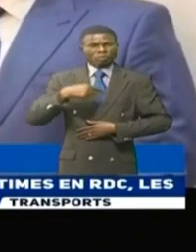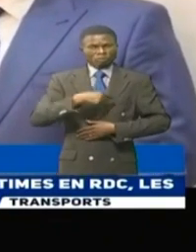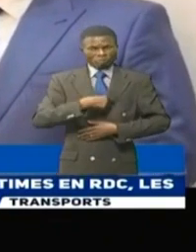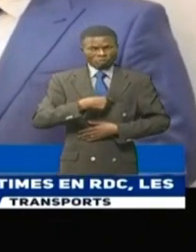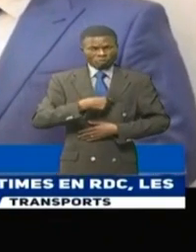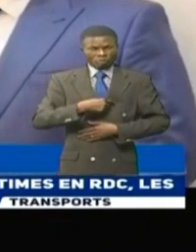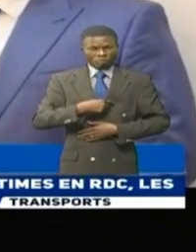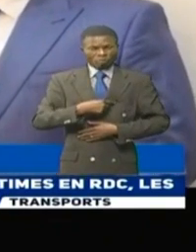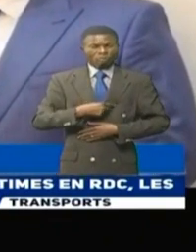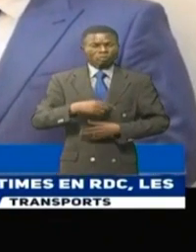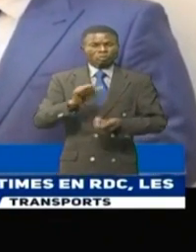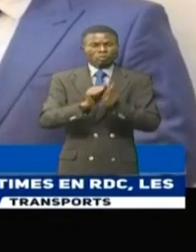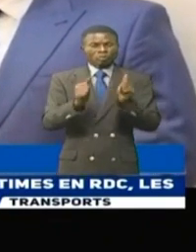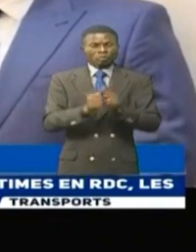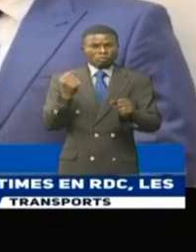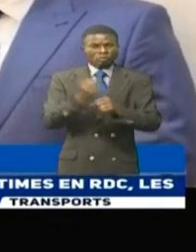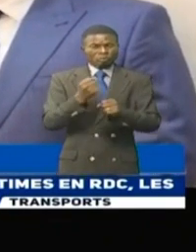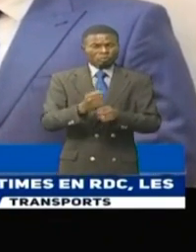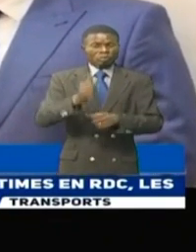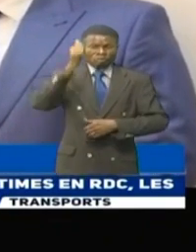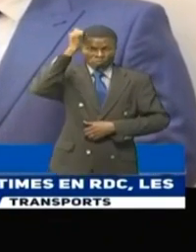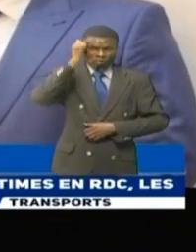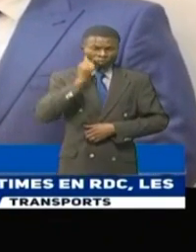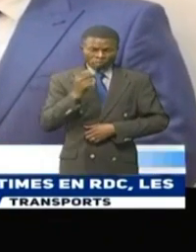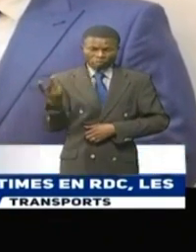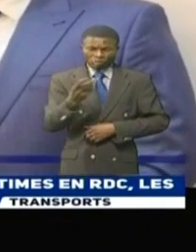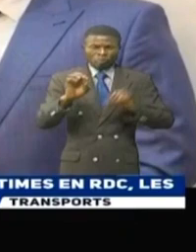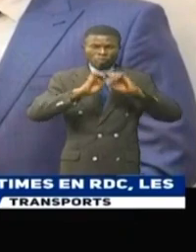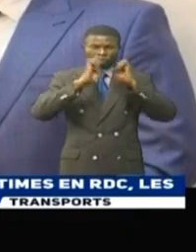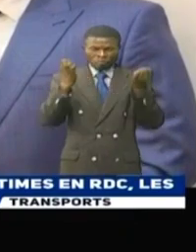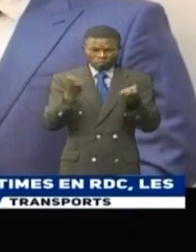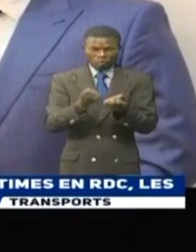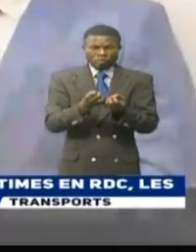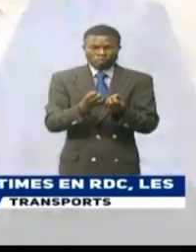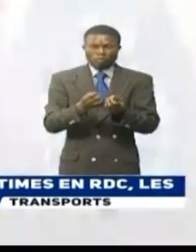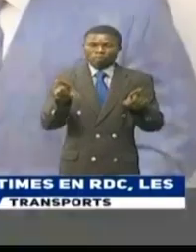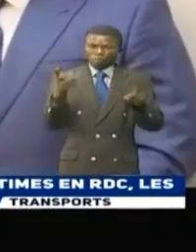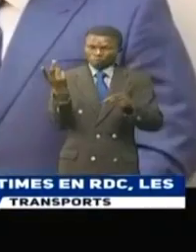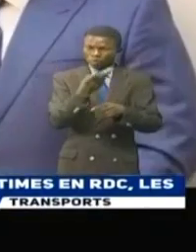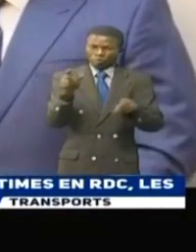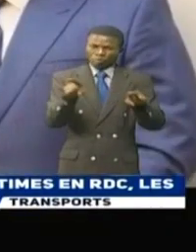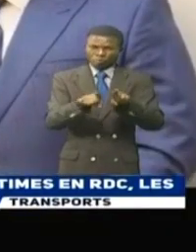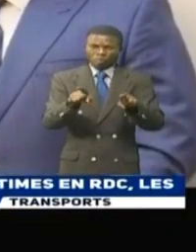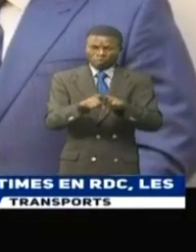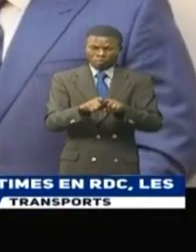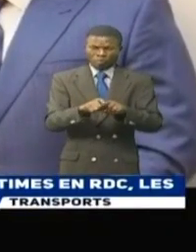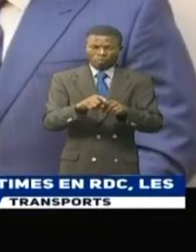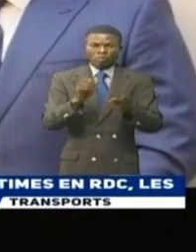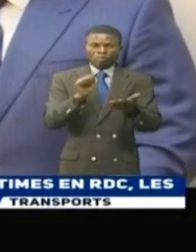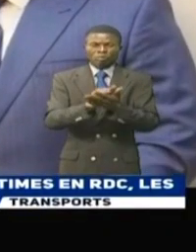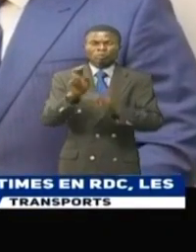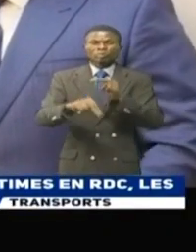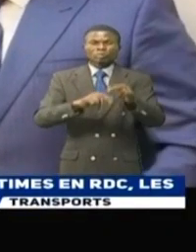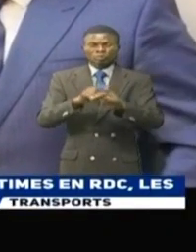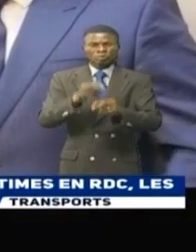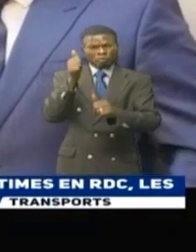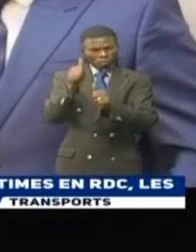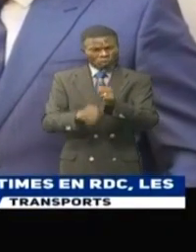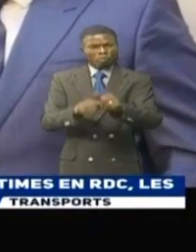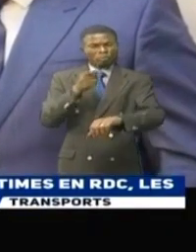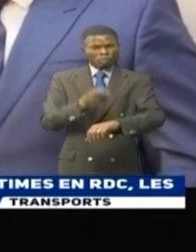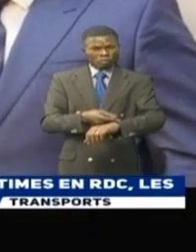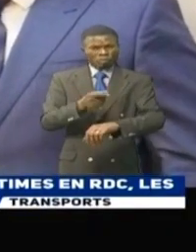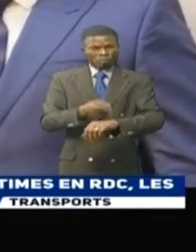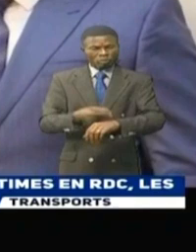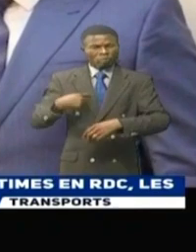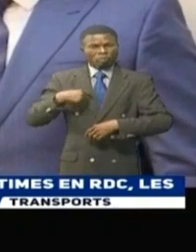maritimes congolaises et OGFREM sont des entreprises sœurs. Il est tout à fait normal que de temps en temps,